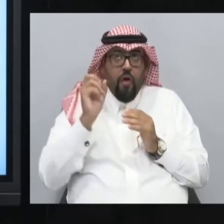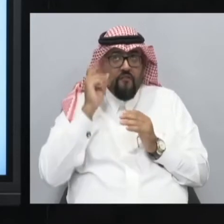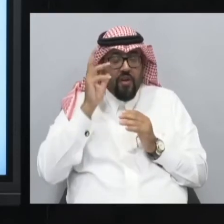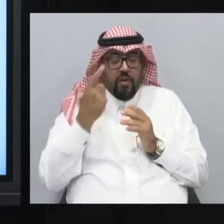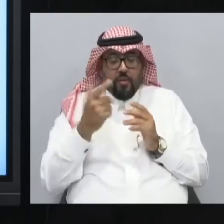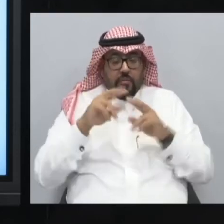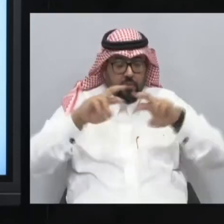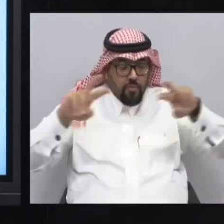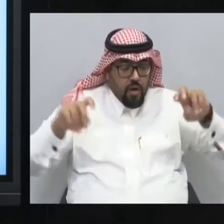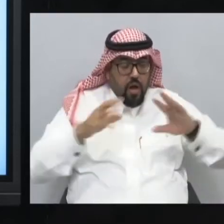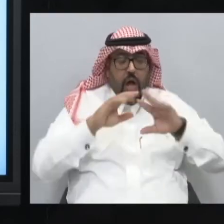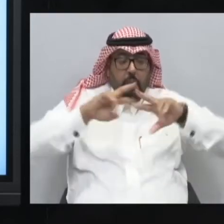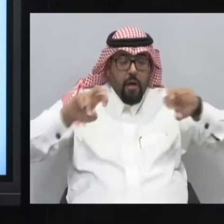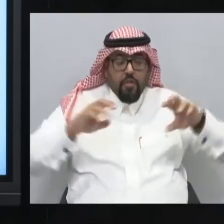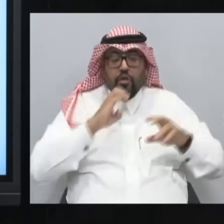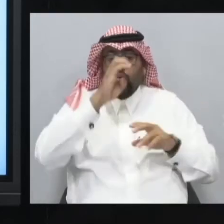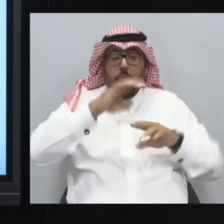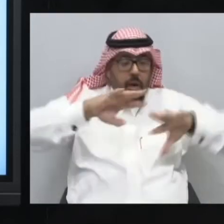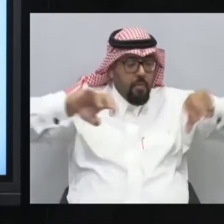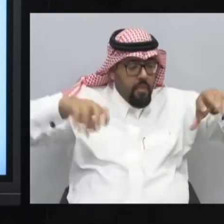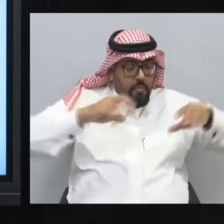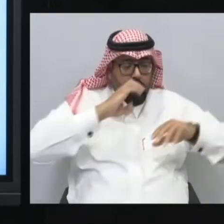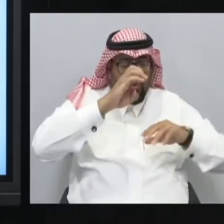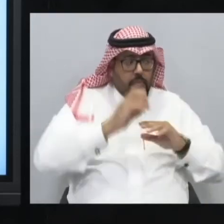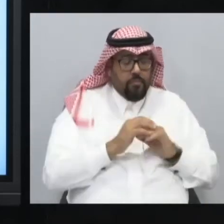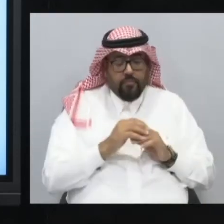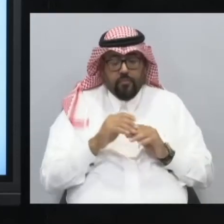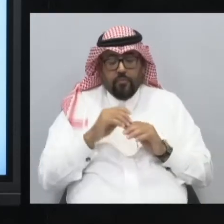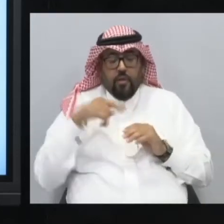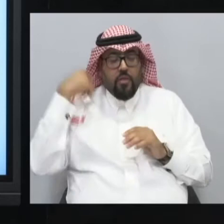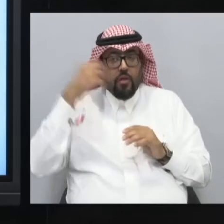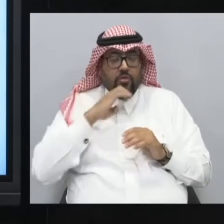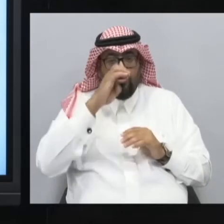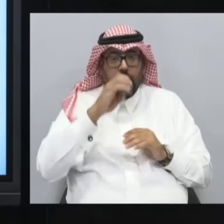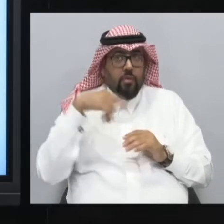أقرأ بحث عن إجابة وجيب بعد ذلك هنا من ذاكرتي